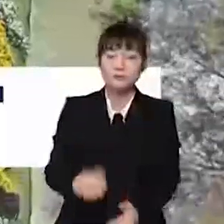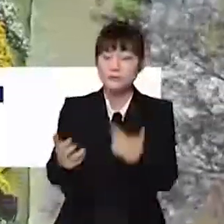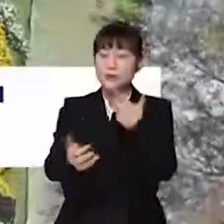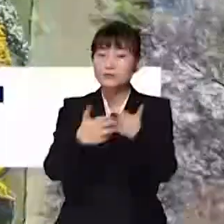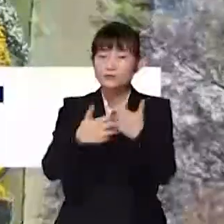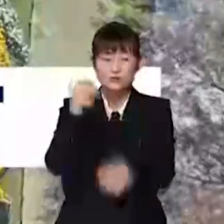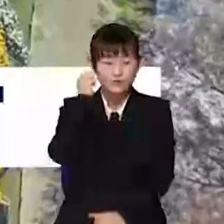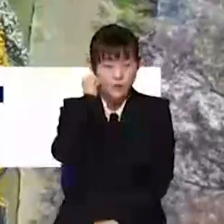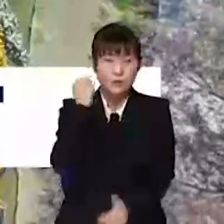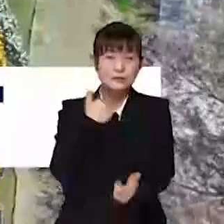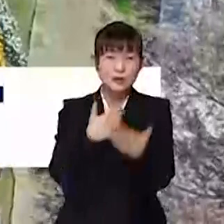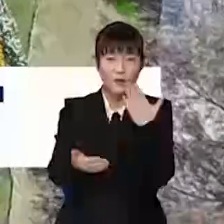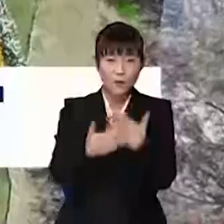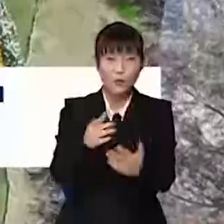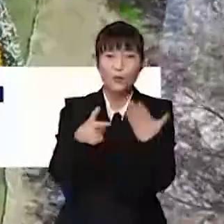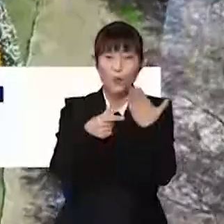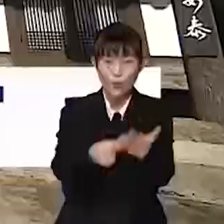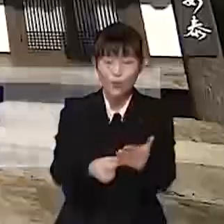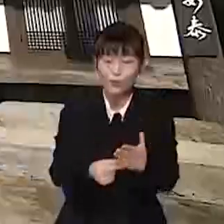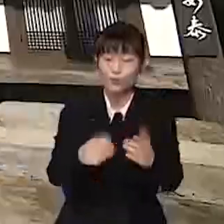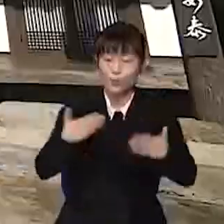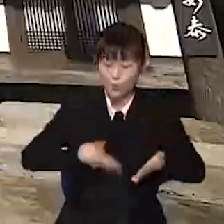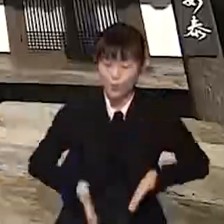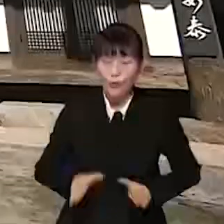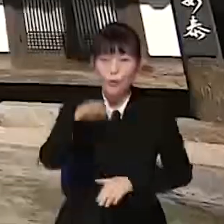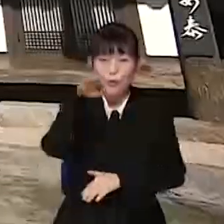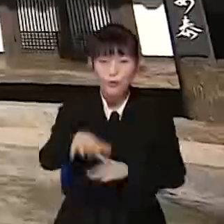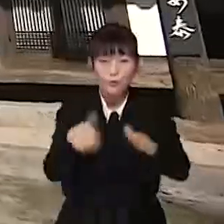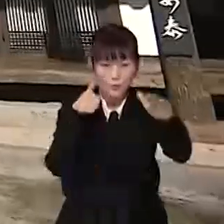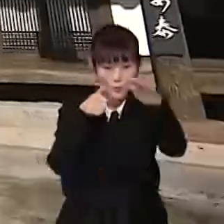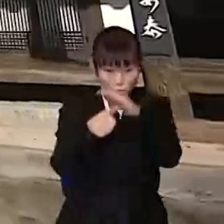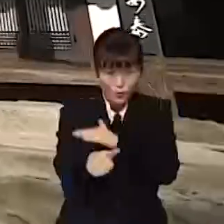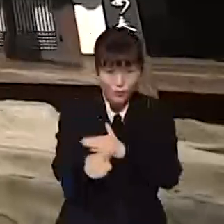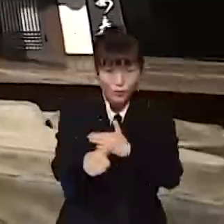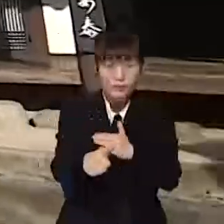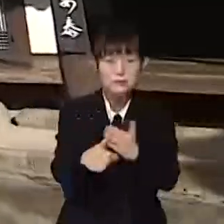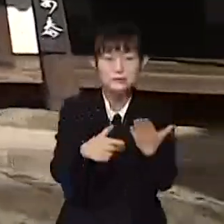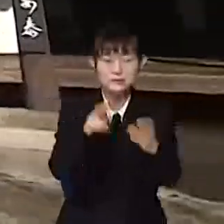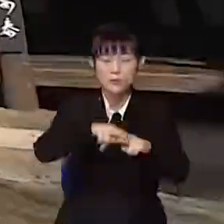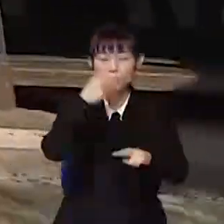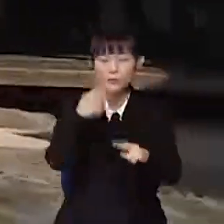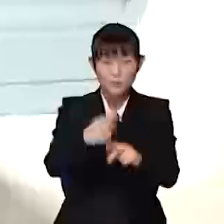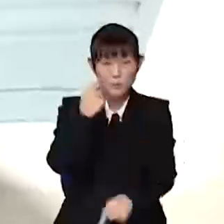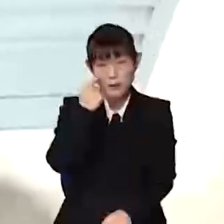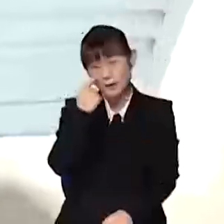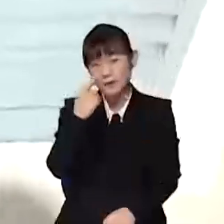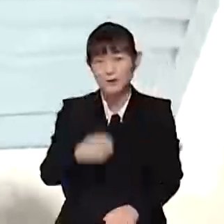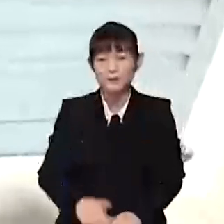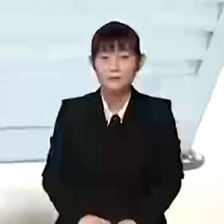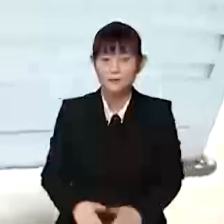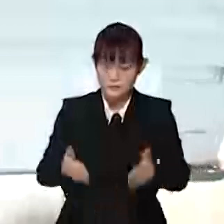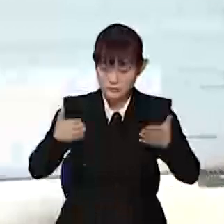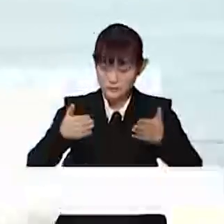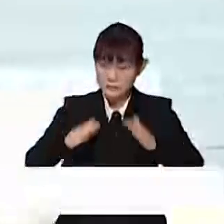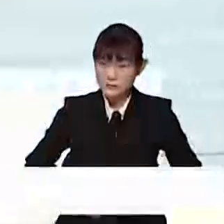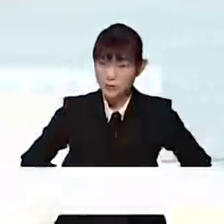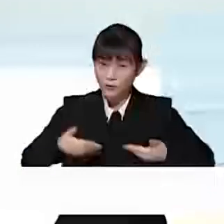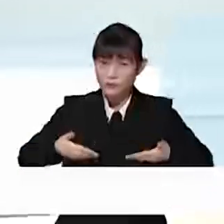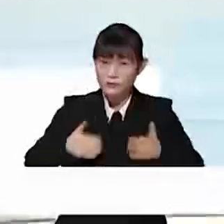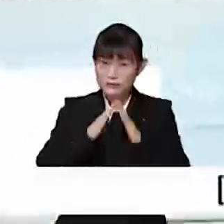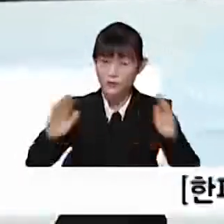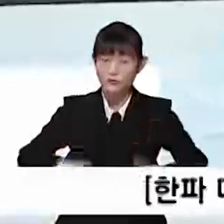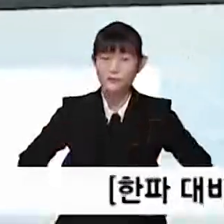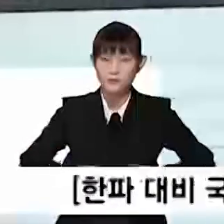등 고향의 대표 관광 상품을 제공하는 답례품도 눈길을 끕니다. 전남의 우수한 관광지를